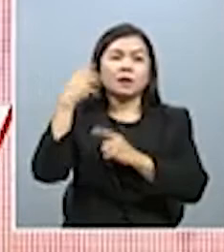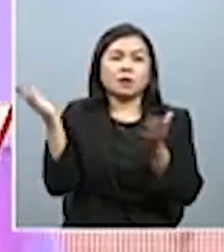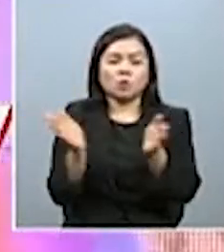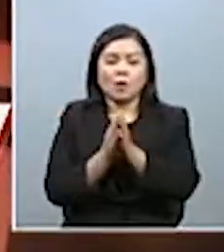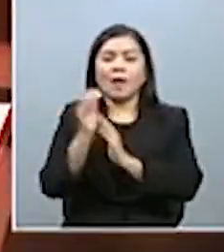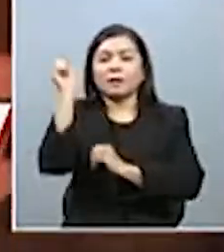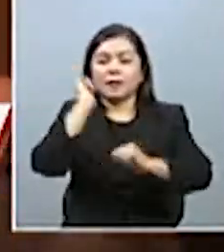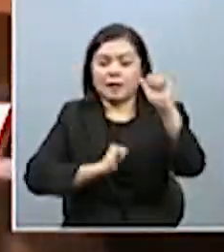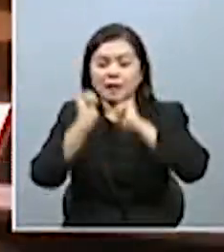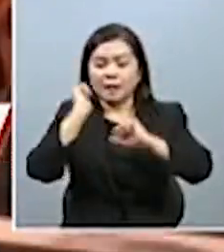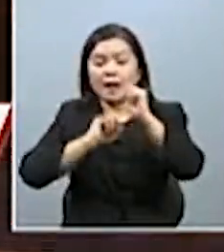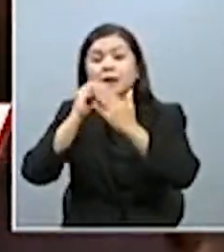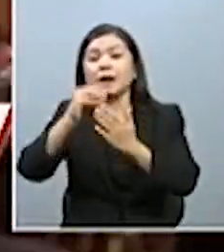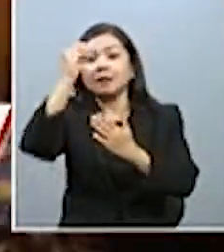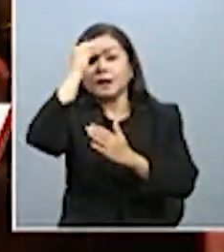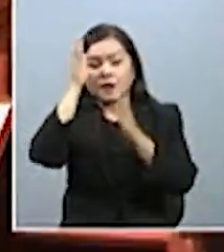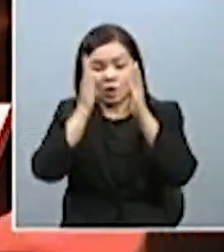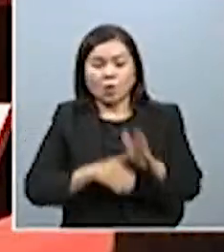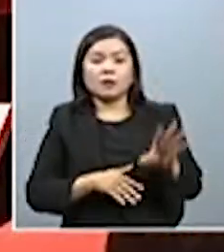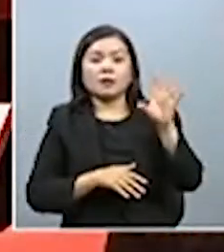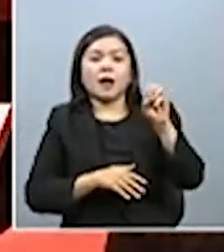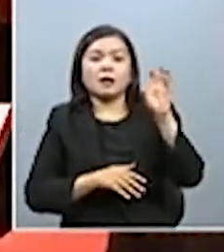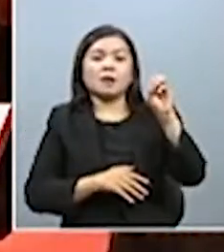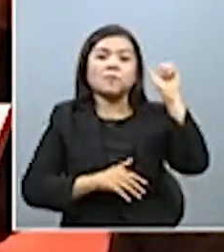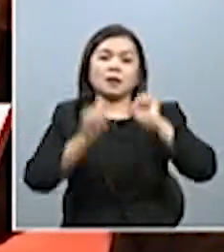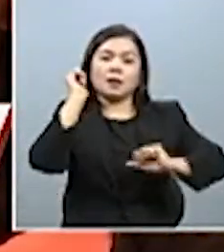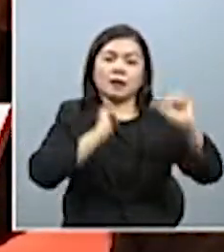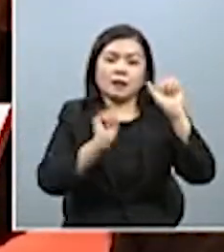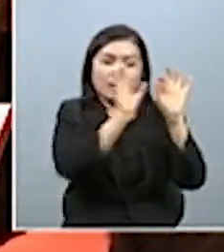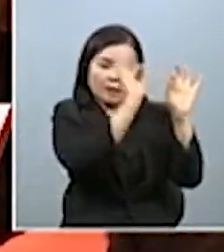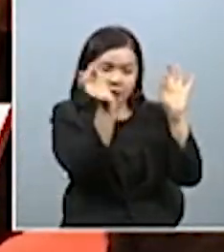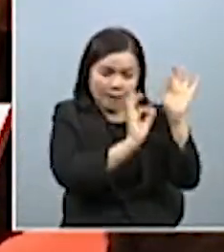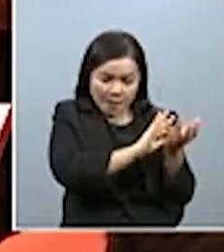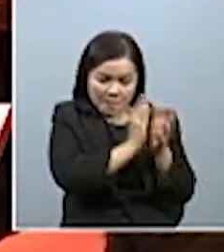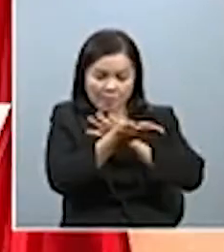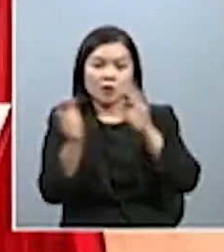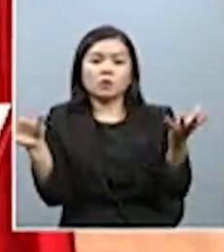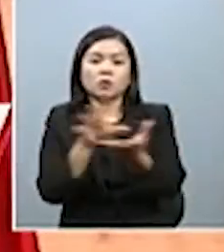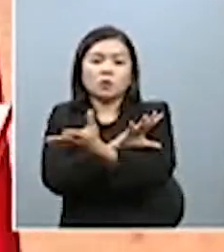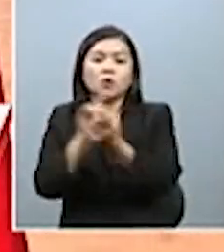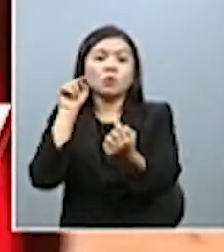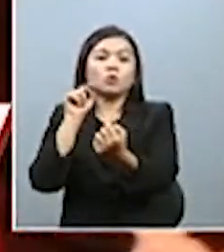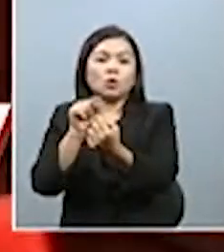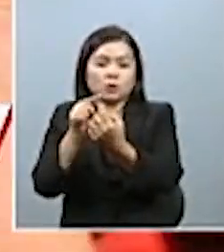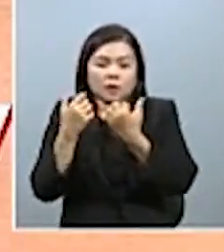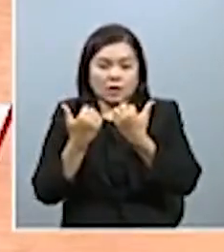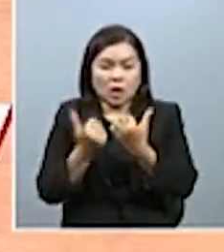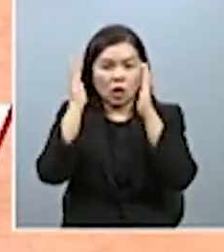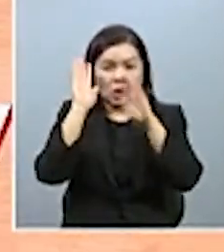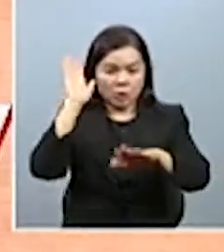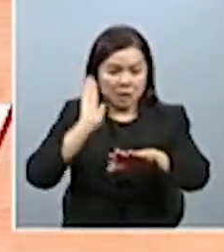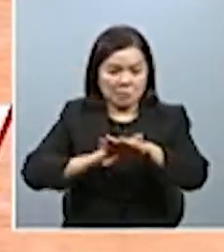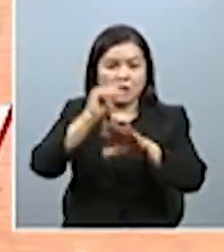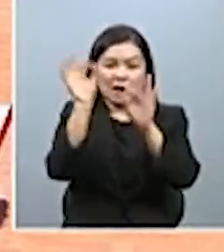งศิษย์เก่าและศิษย์ปัจจุบันกว่า50ชีวิตซึ่งได้มีการดัดแปลงบทละครให้ทันสมัยขึ้นได้นักเขียนบทโทรทัศน์มากฝีมือณัฐนวลแพ